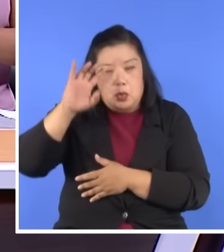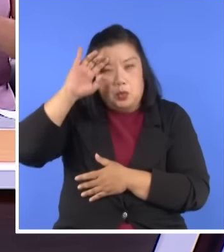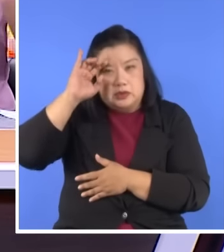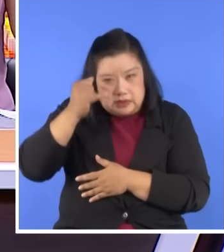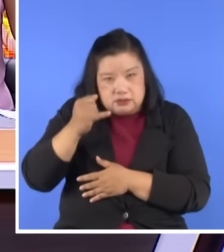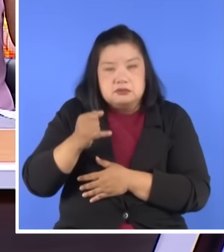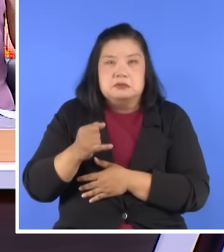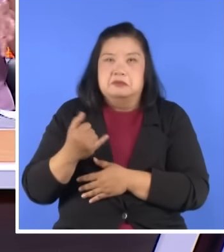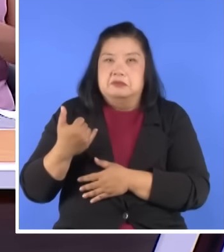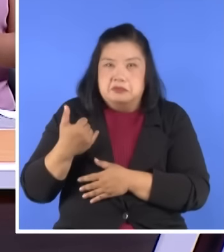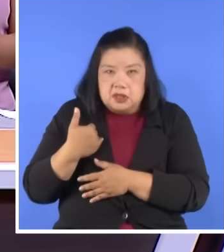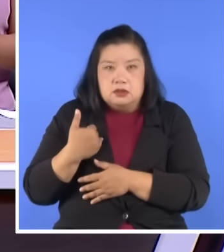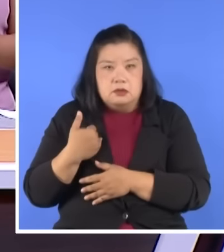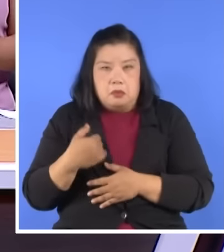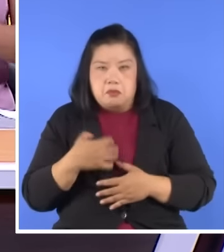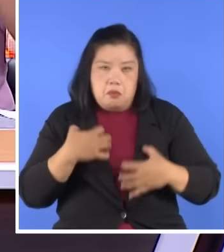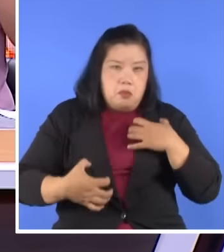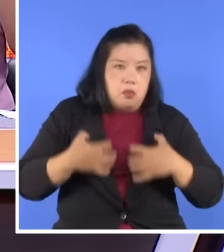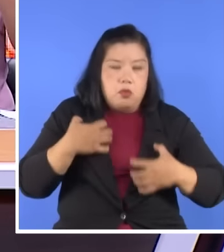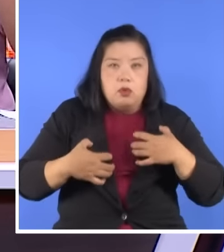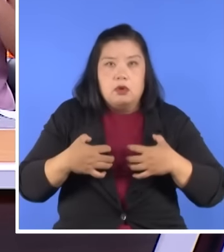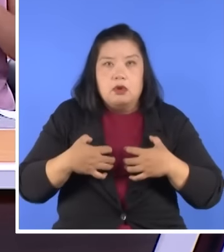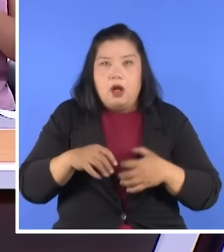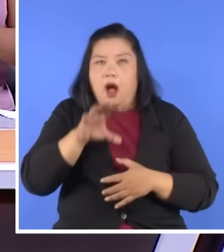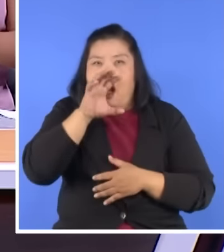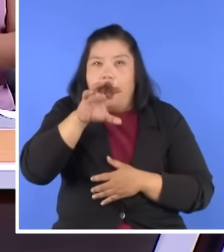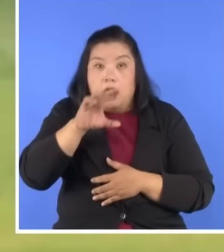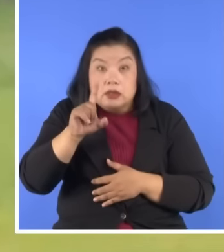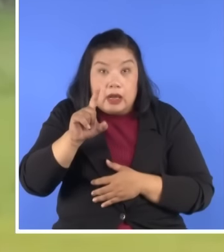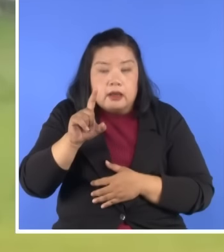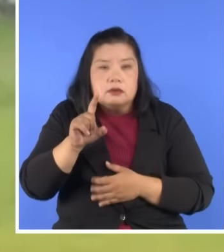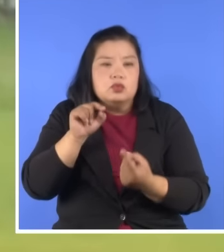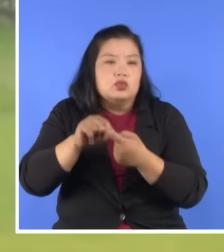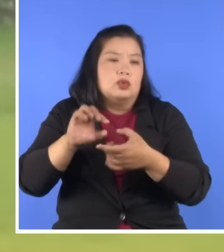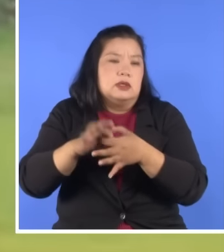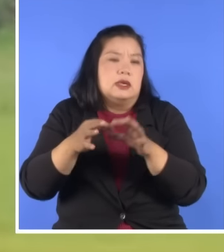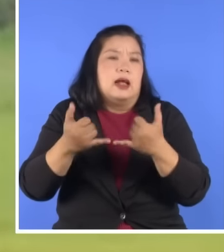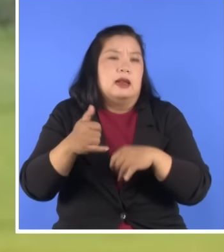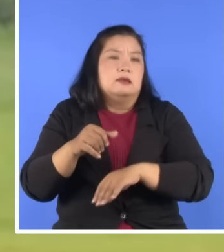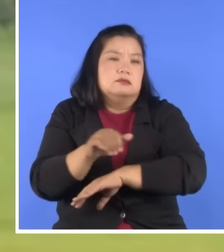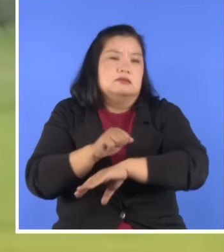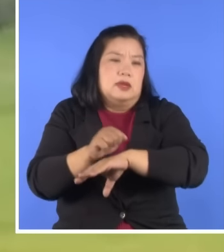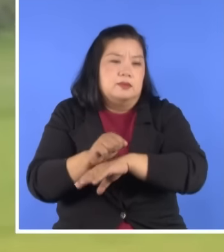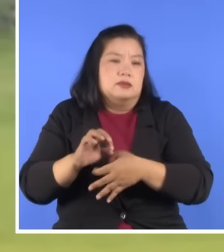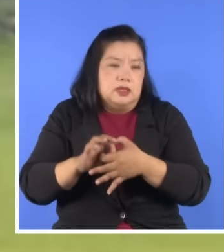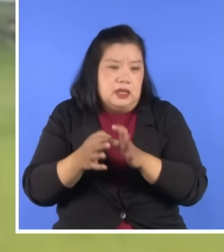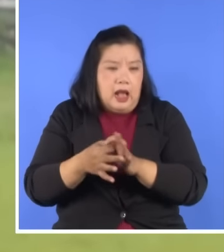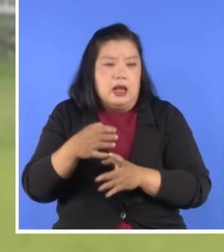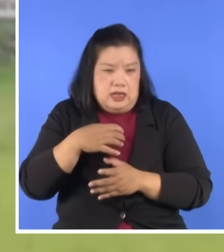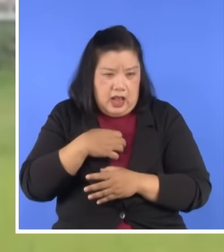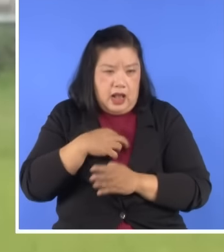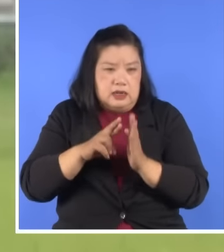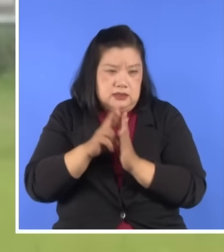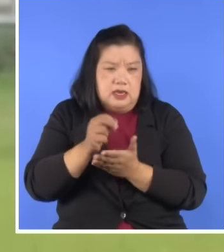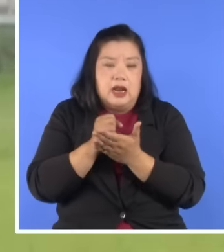เราก็พูดไม่รู้เรื่องเลยบ้านก็ตะโกนบอกว่าจะขึ้นเครื่องบินจะขึ้นเครื่องบินจะไปช่วยน้ำท่วมที่เชียงรายแล้ว